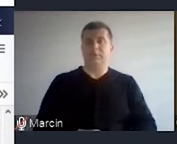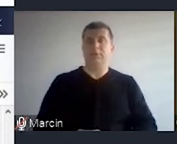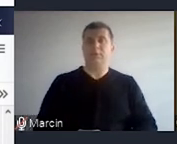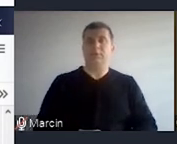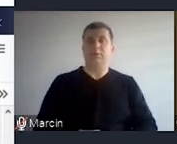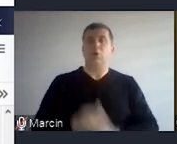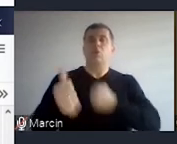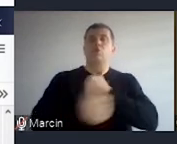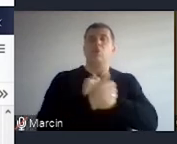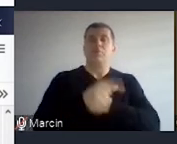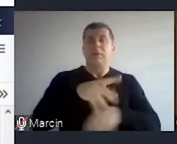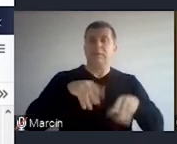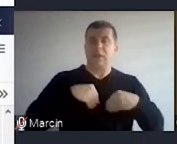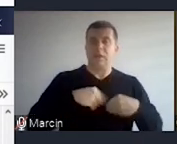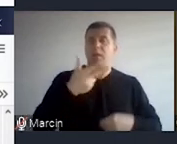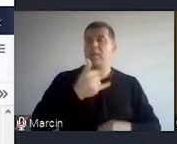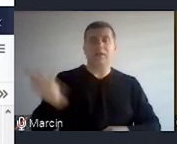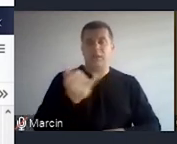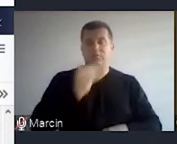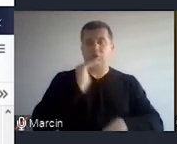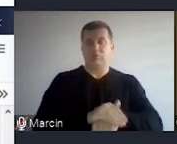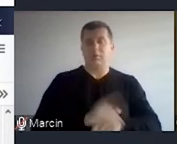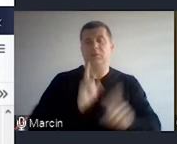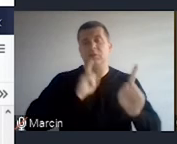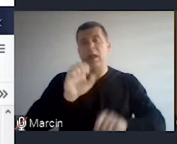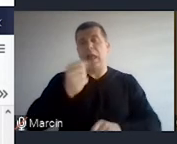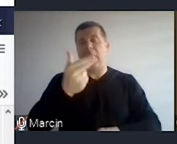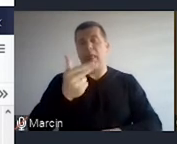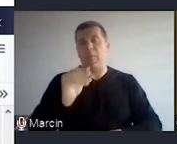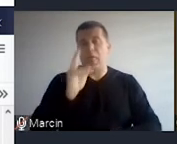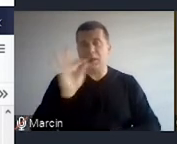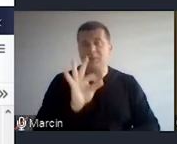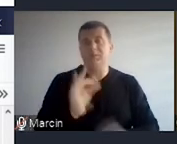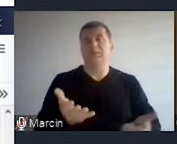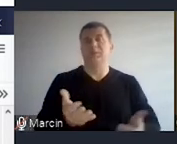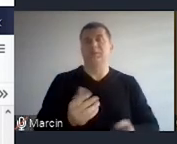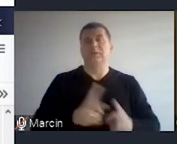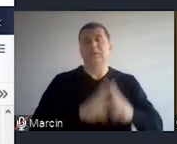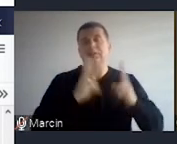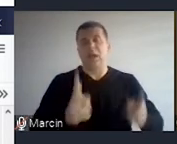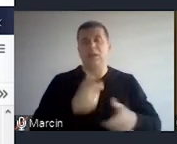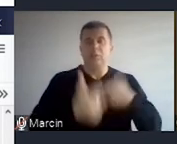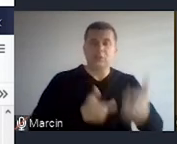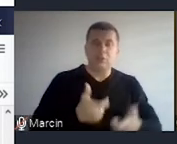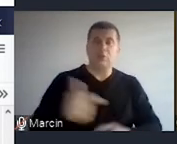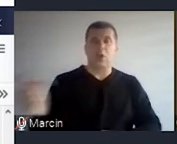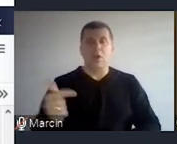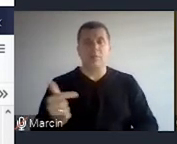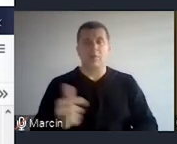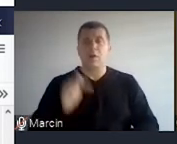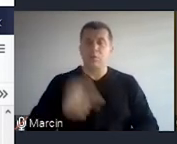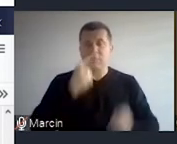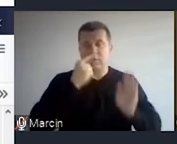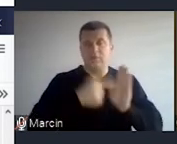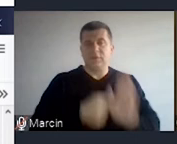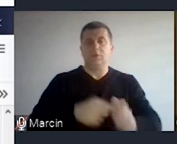Czyli dokumenty zaangażowania to nie zawsze umowa, to czasem aneks, to czasem zakres czynności czy obowiązków, muszą